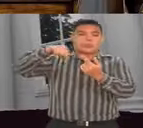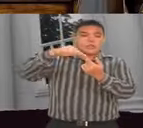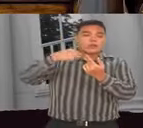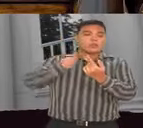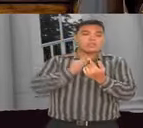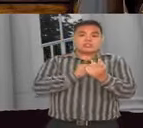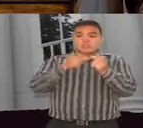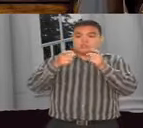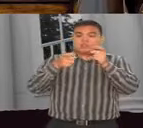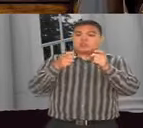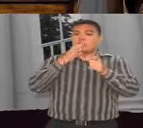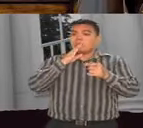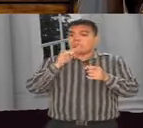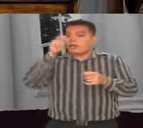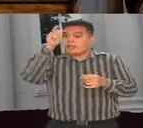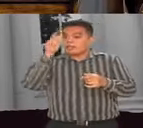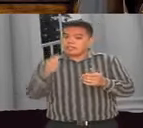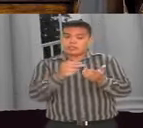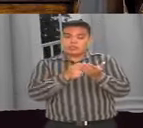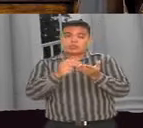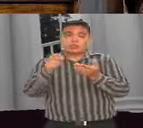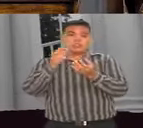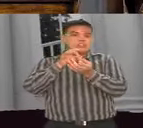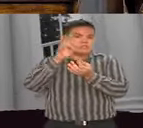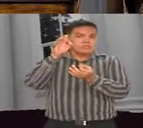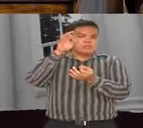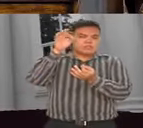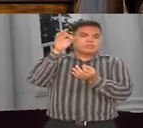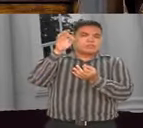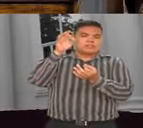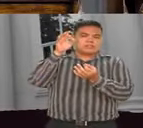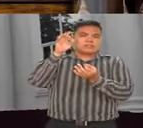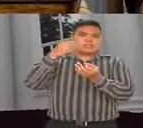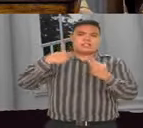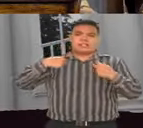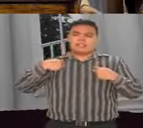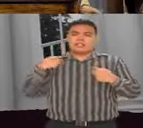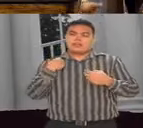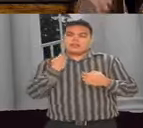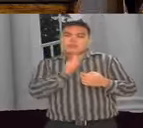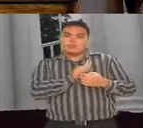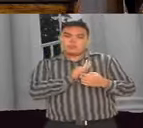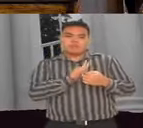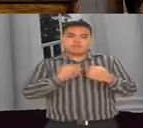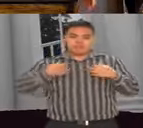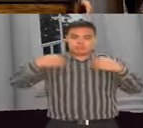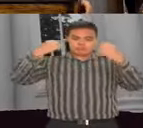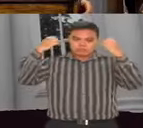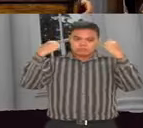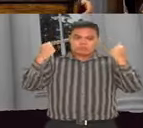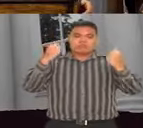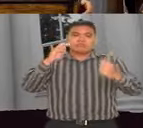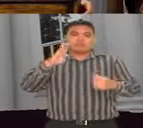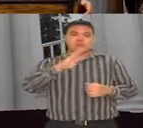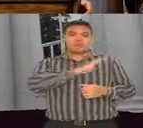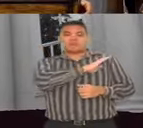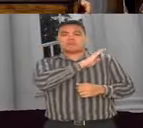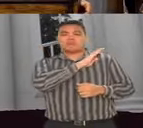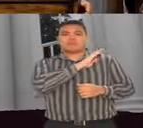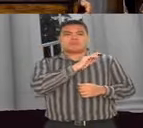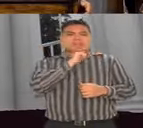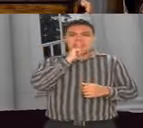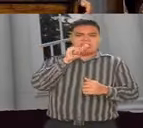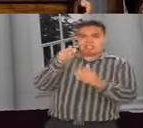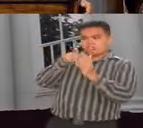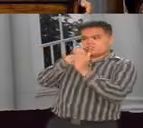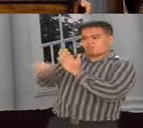by the Holy Spirit does a work in us nga kita mahimong isog. Dili aron